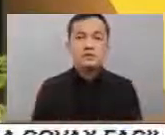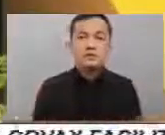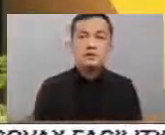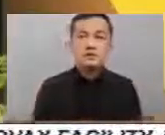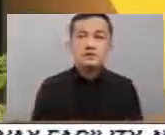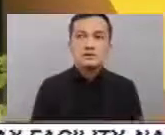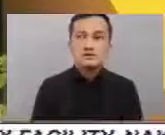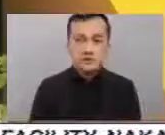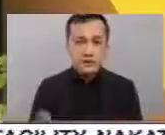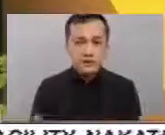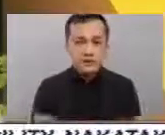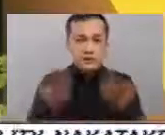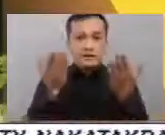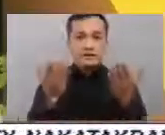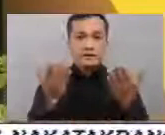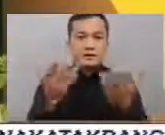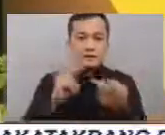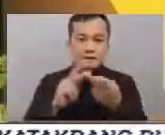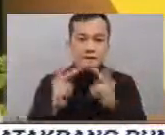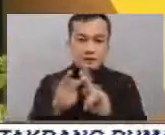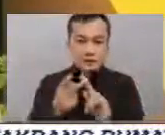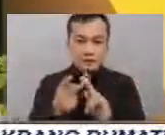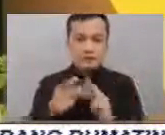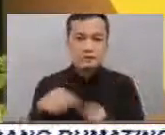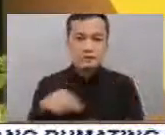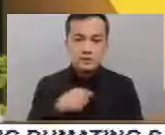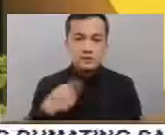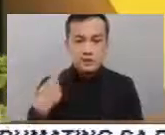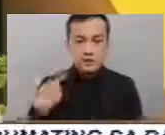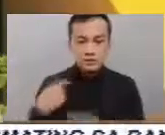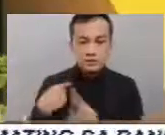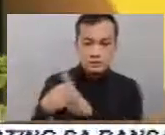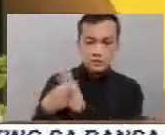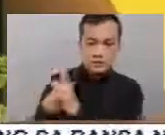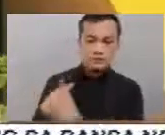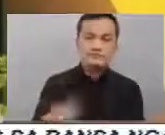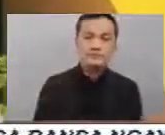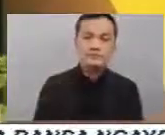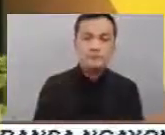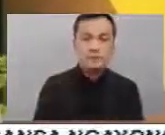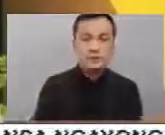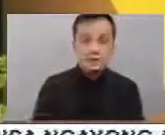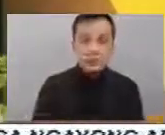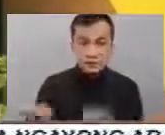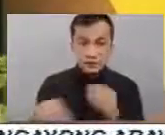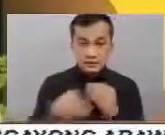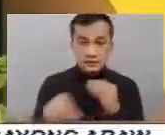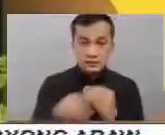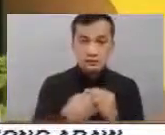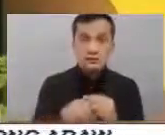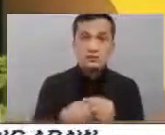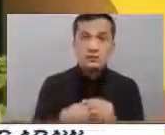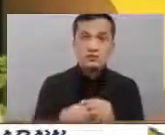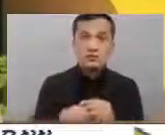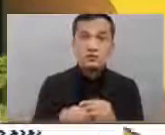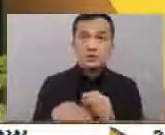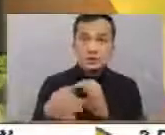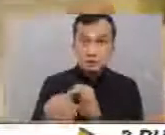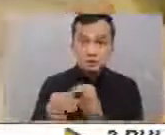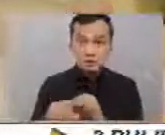ng Davao sa mga close contact ng isa sa mga pasyenteng tinamaan ng Delta variant. Si Julius Pakot sa detalye.